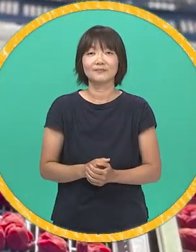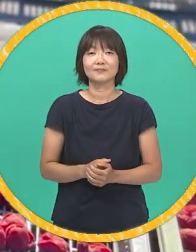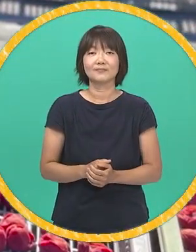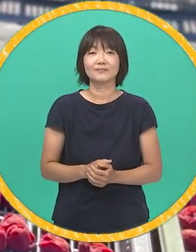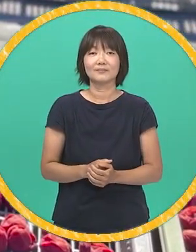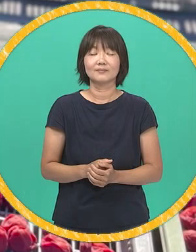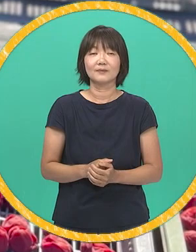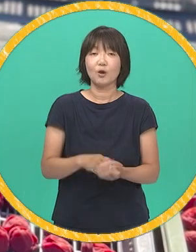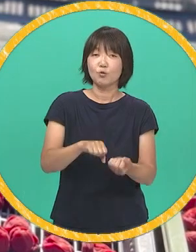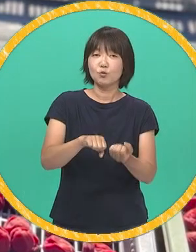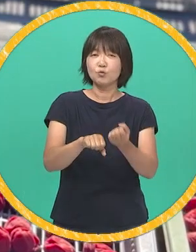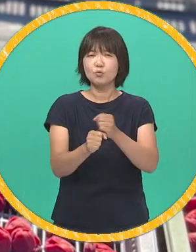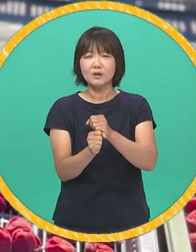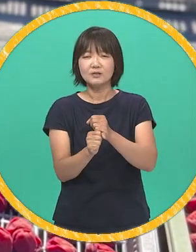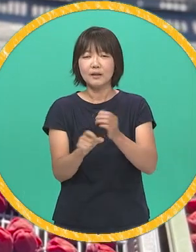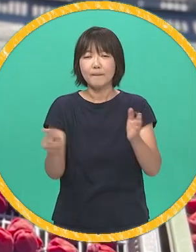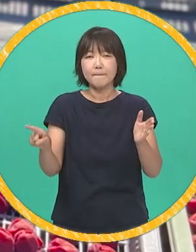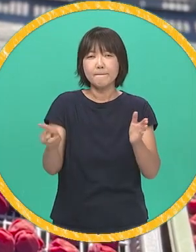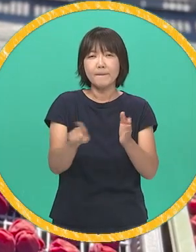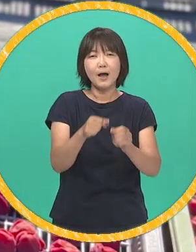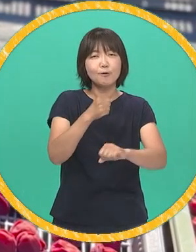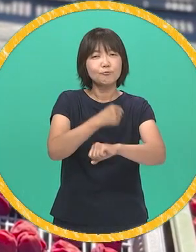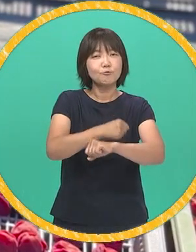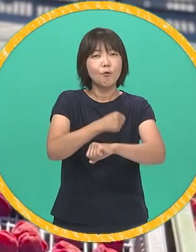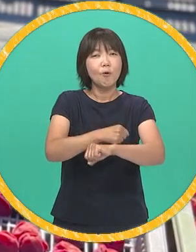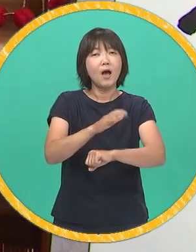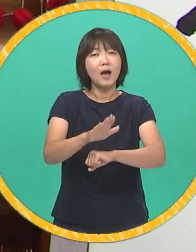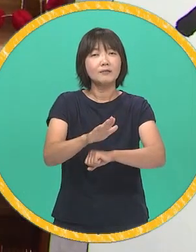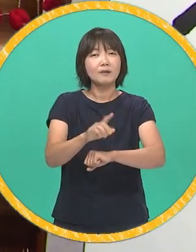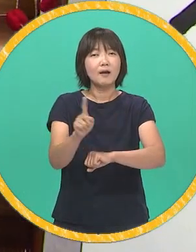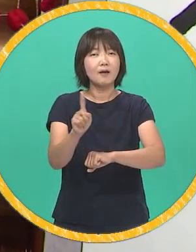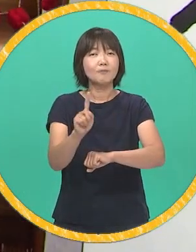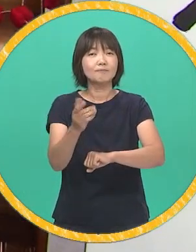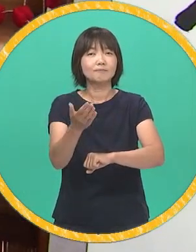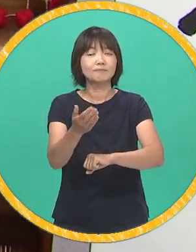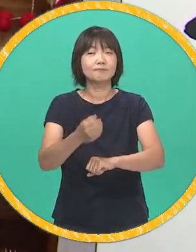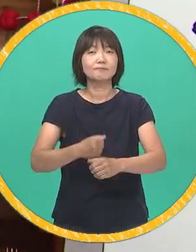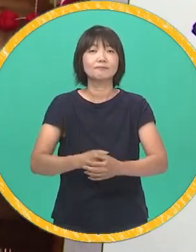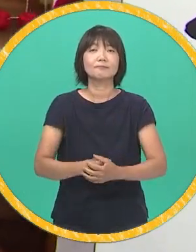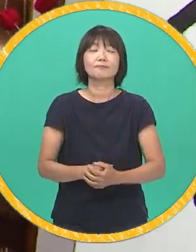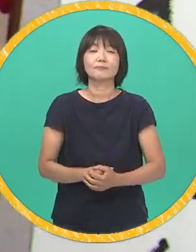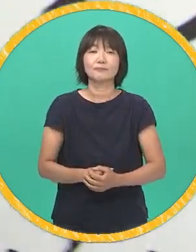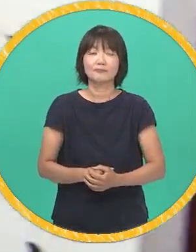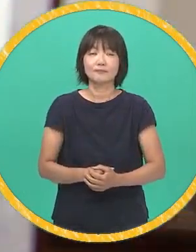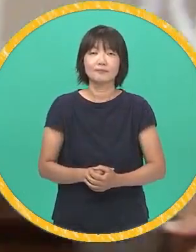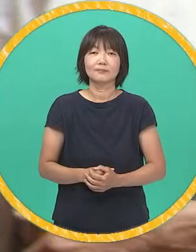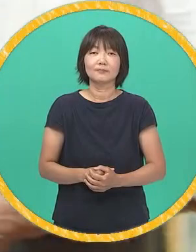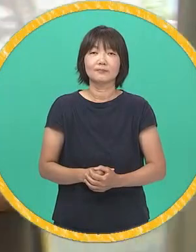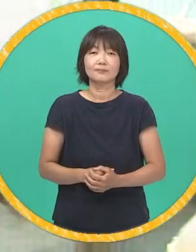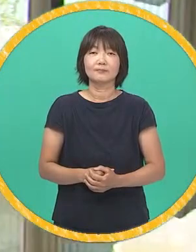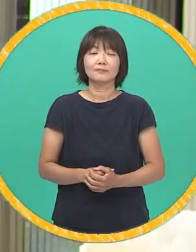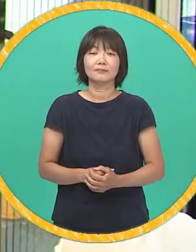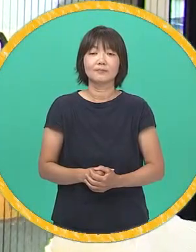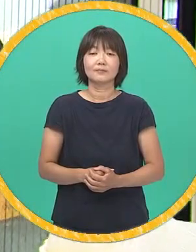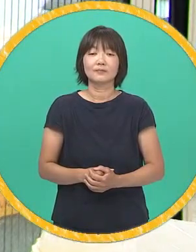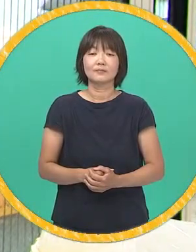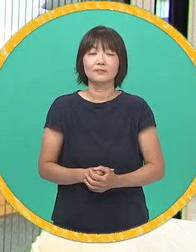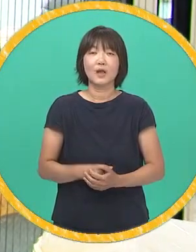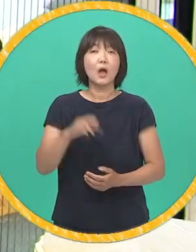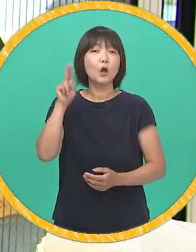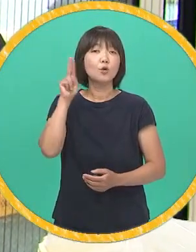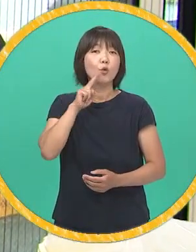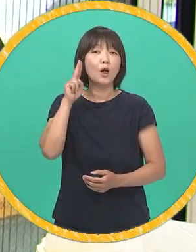水素を復活させる前にこういろんな黒子あったと思うんですけど大変だった事ってなんですかそうですねやはりあの